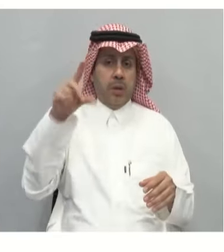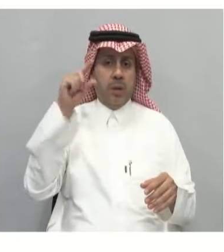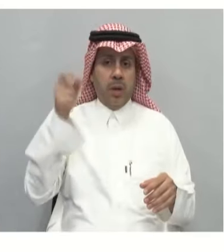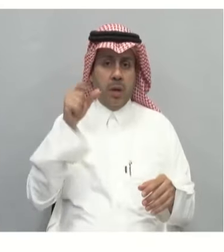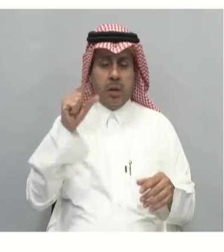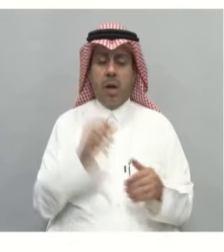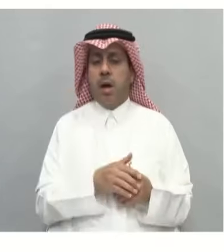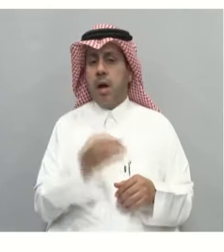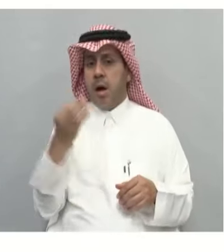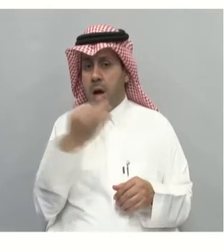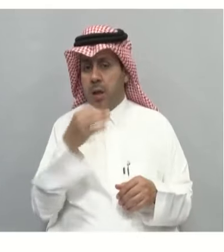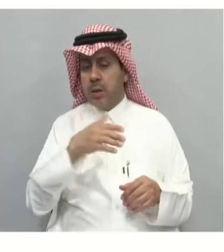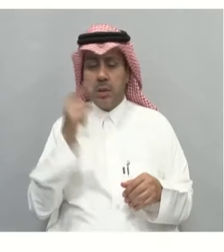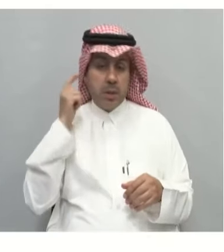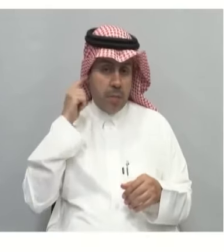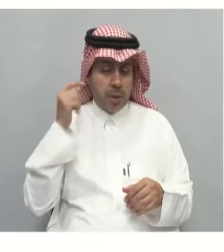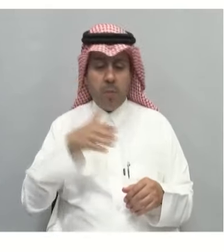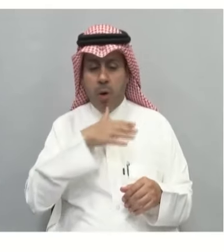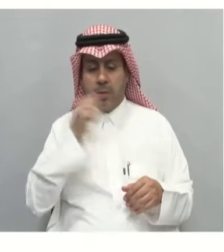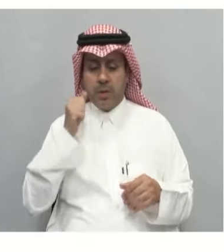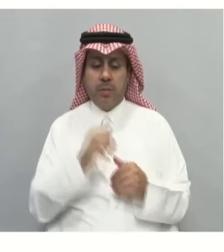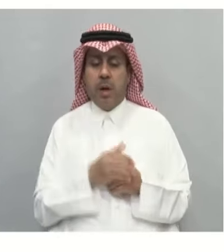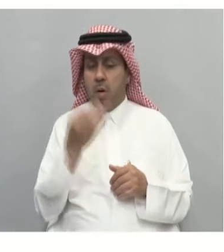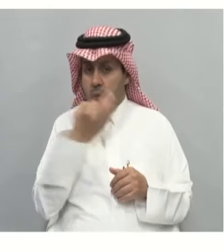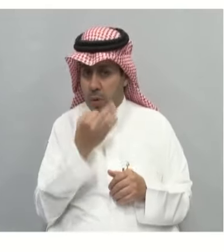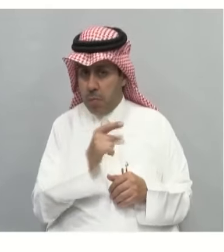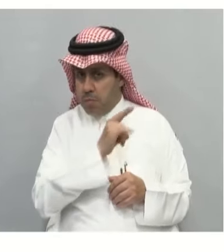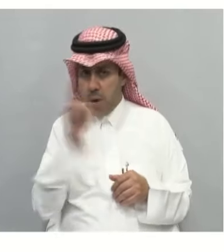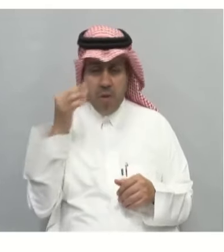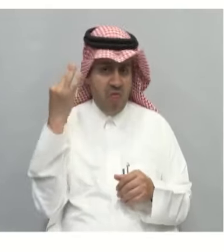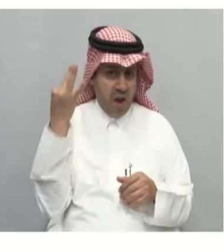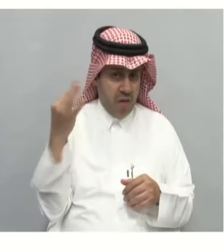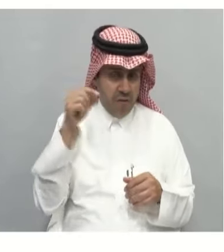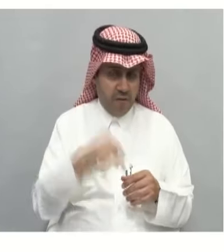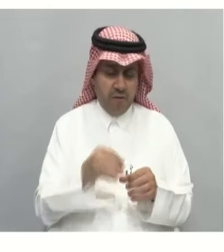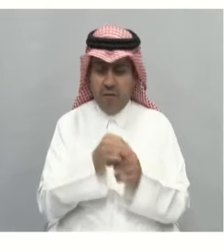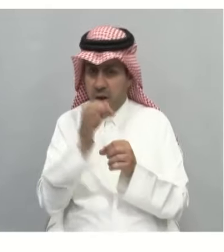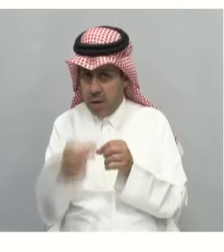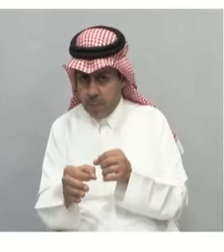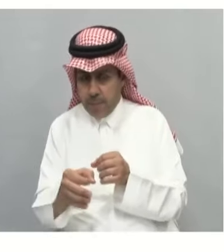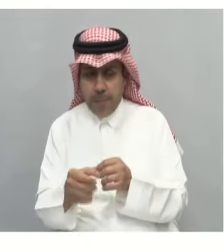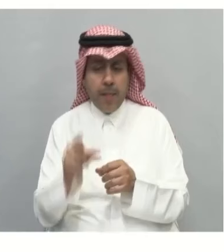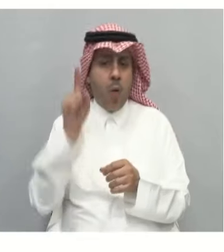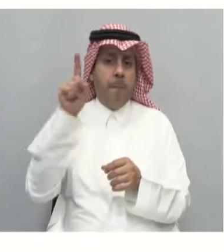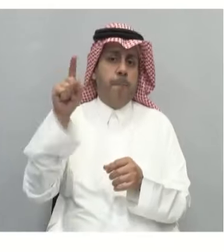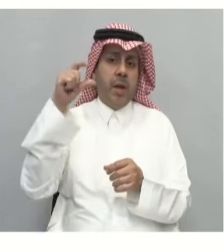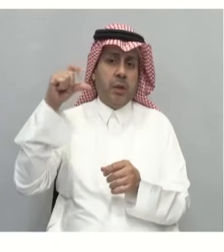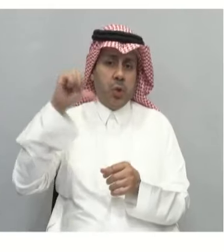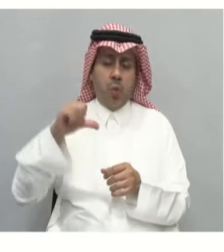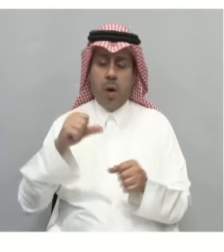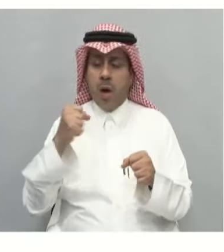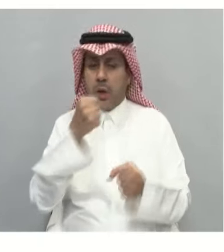رسول الله صلى الله عليه وسلم يقول ما من ثلاثه في قريه ولا بدو لا تقام فيهم